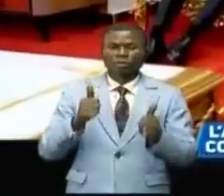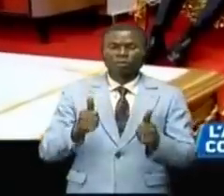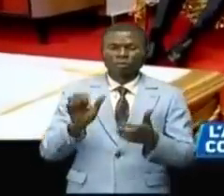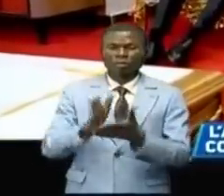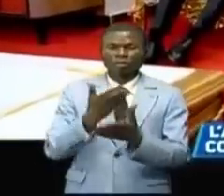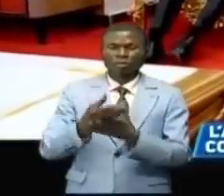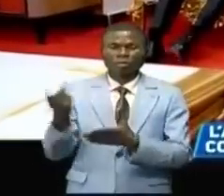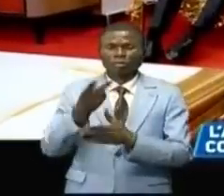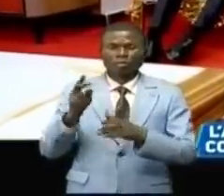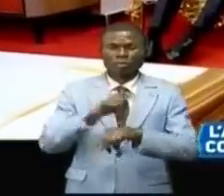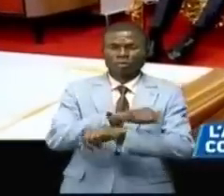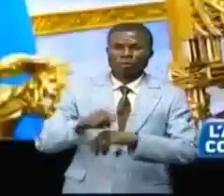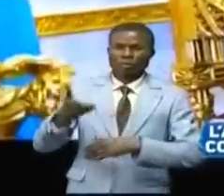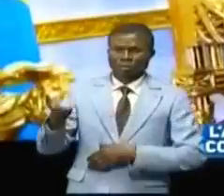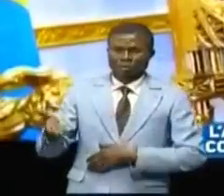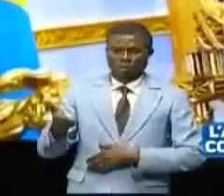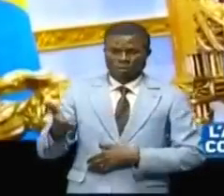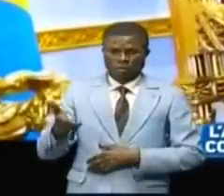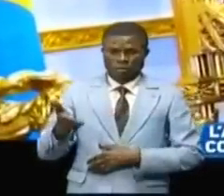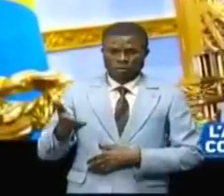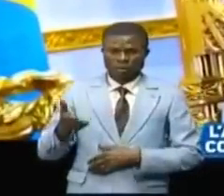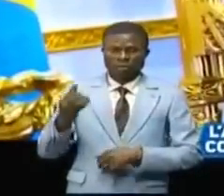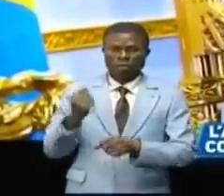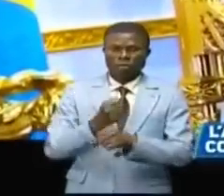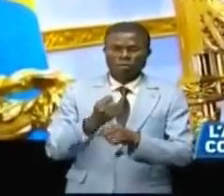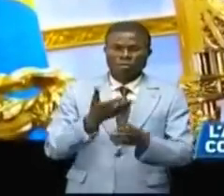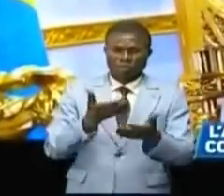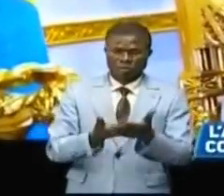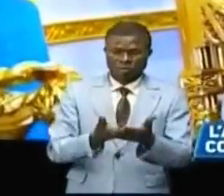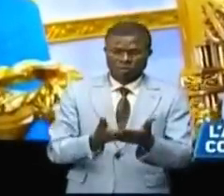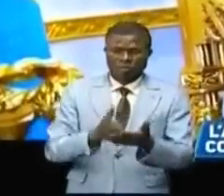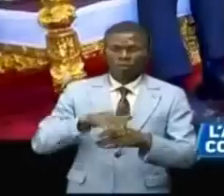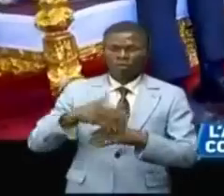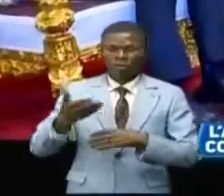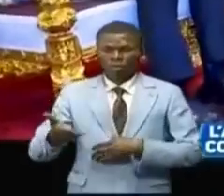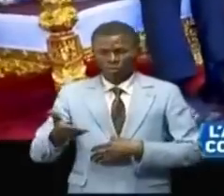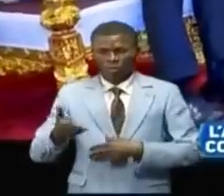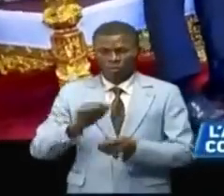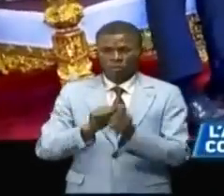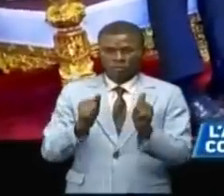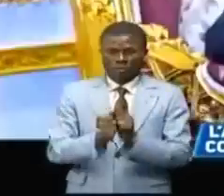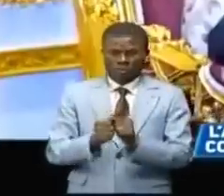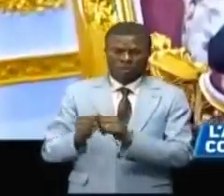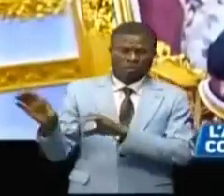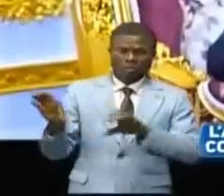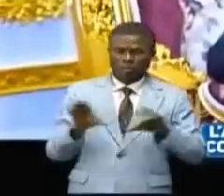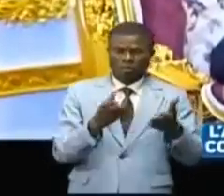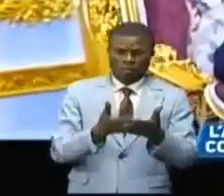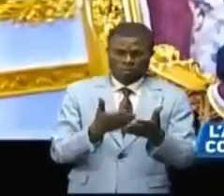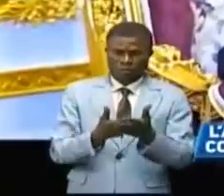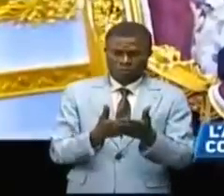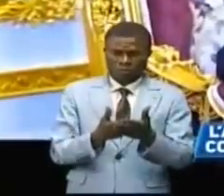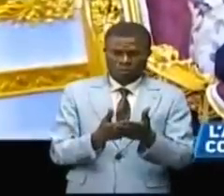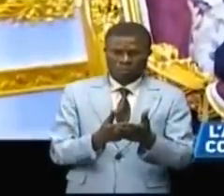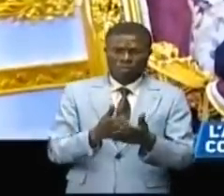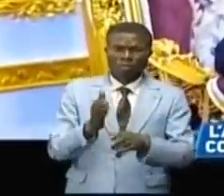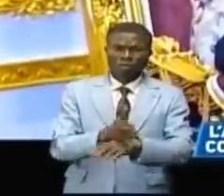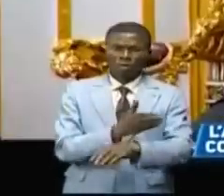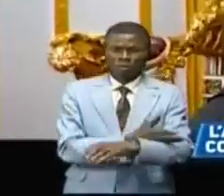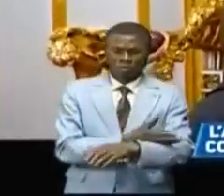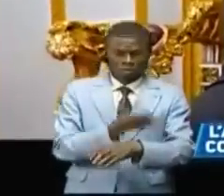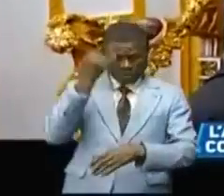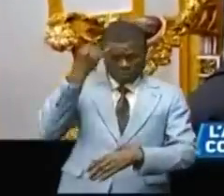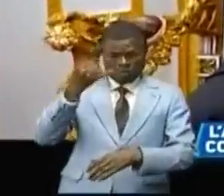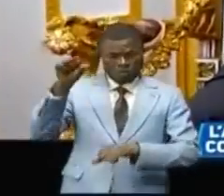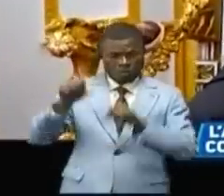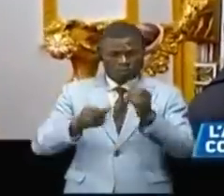les deux institutions étatiques, mais surtout subséquemment pour clarifier et élaguer un malentendu qui a prévalu autour de l'usage